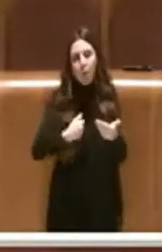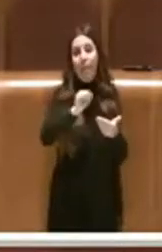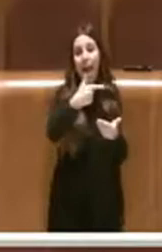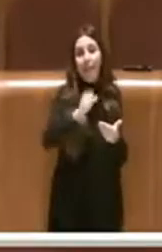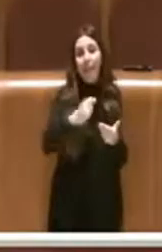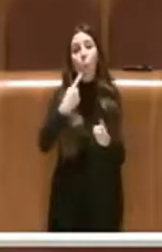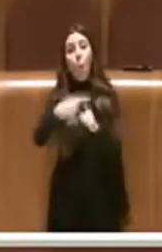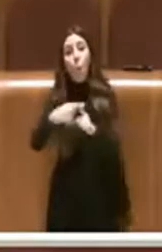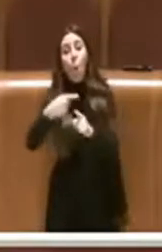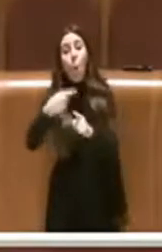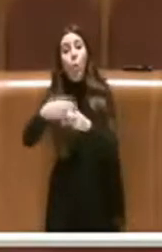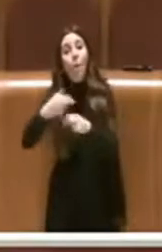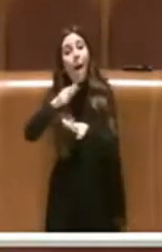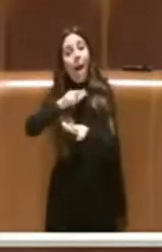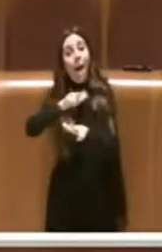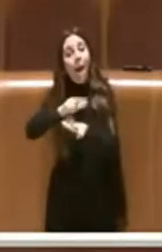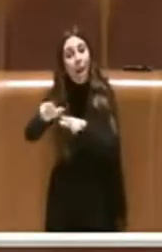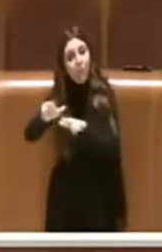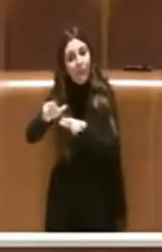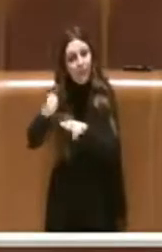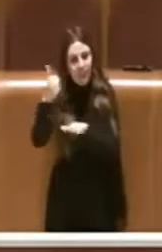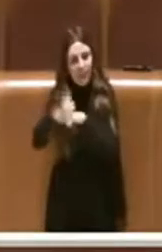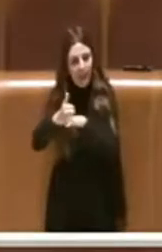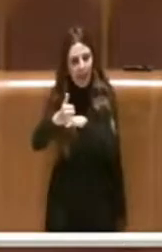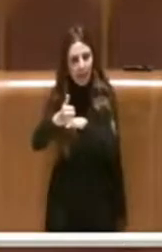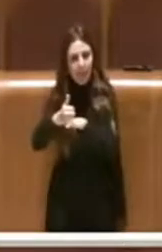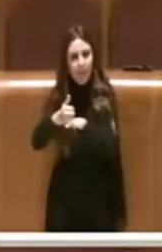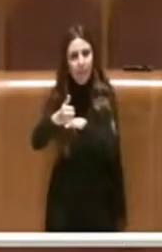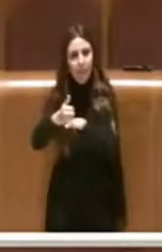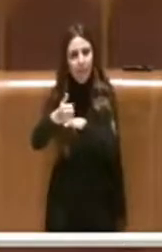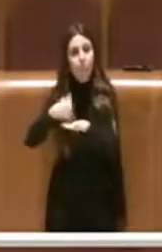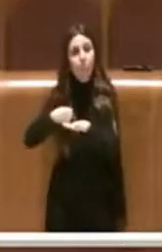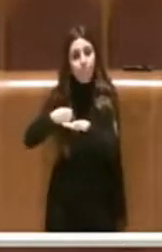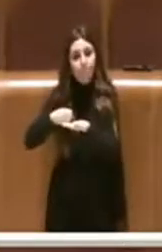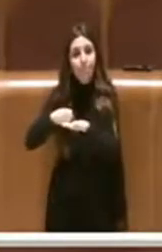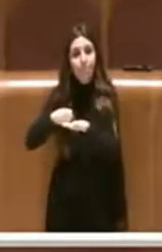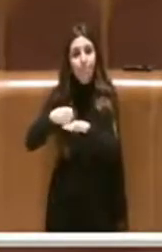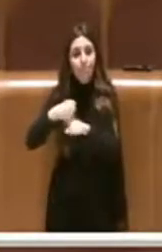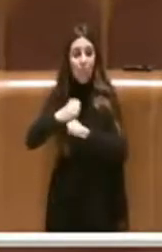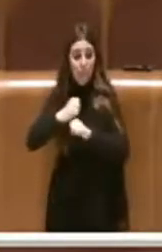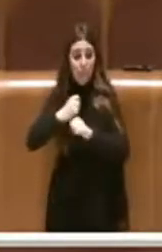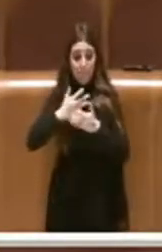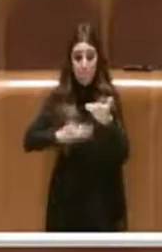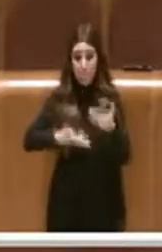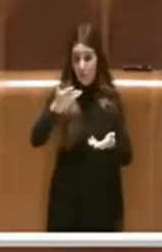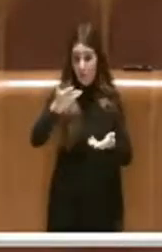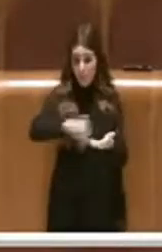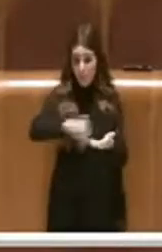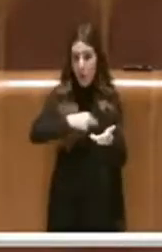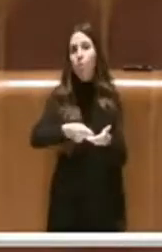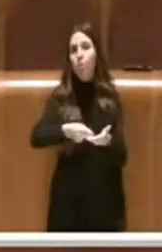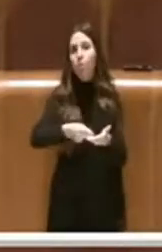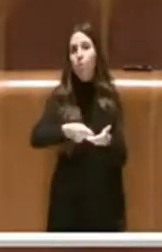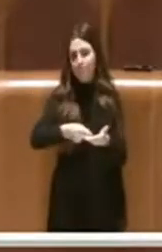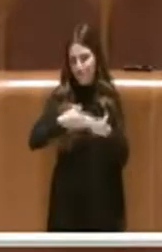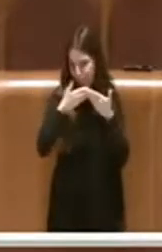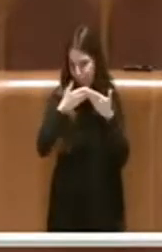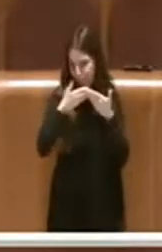Capitale. Questo è il motivo per cui la maggioranza andrà a votare sì a